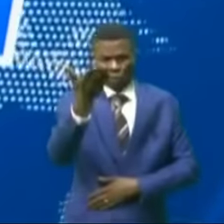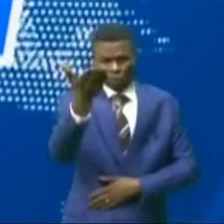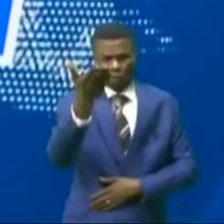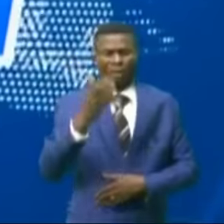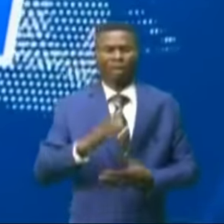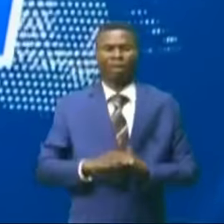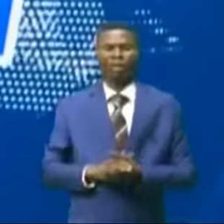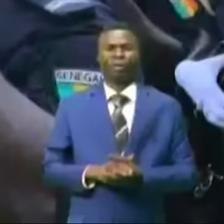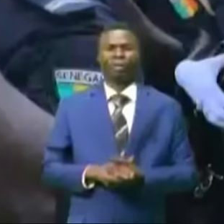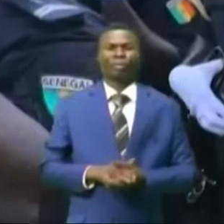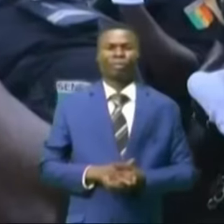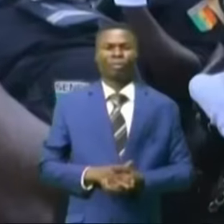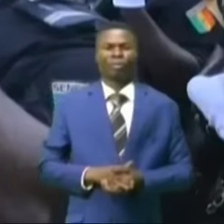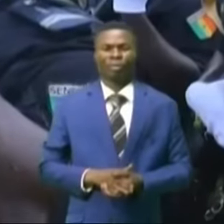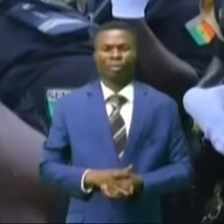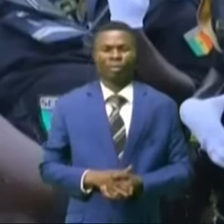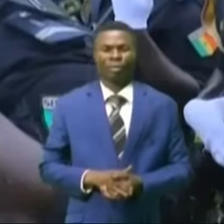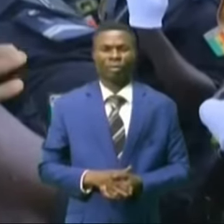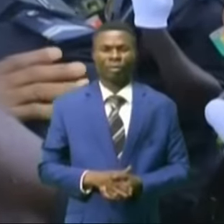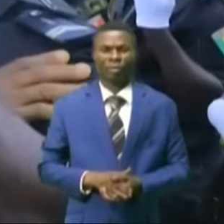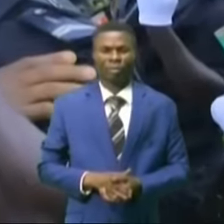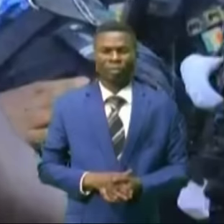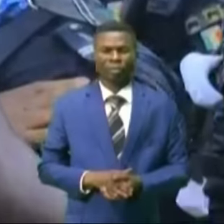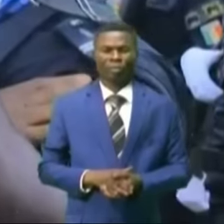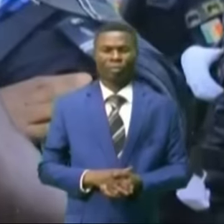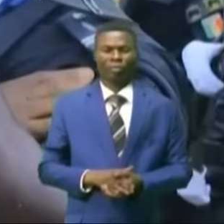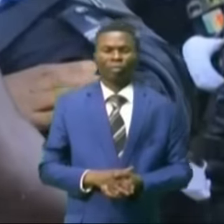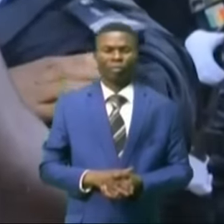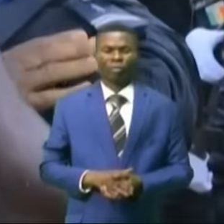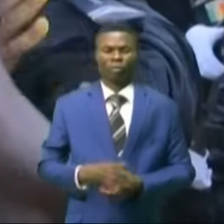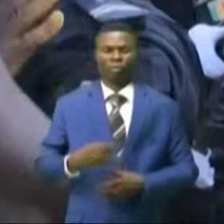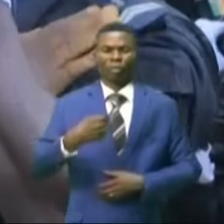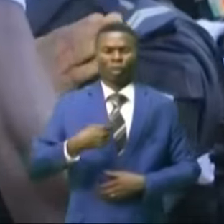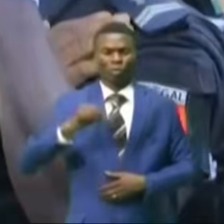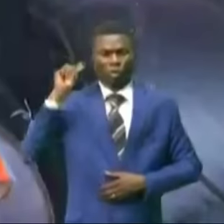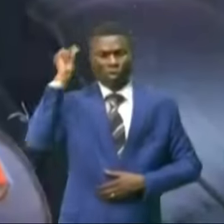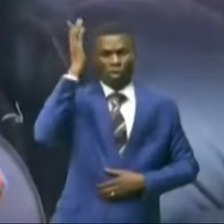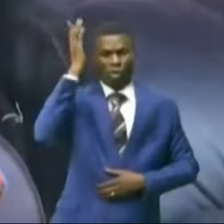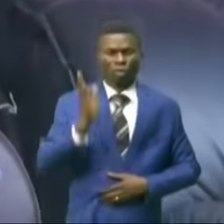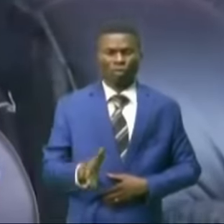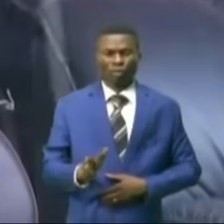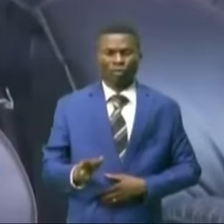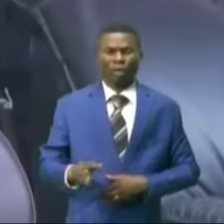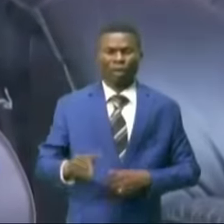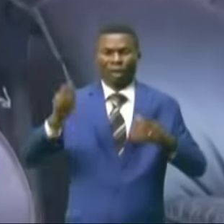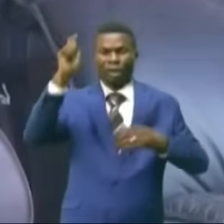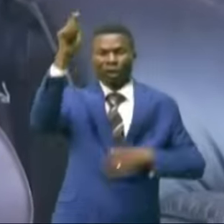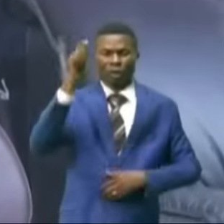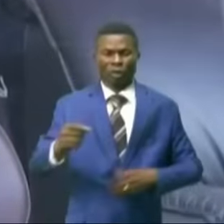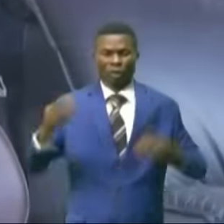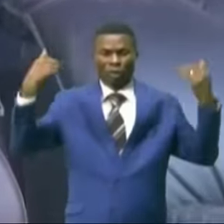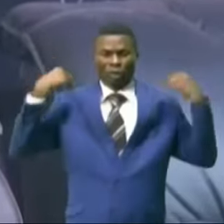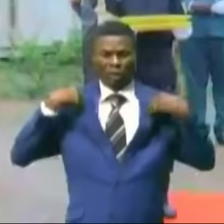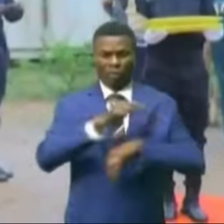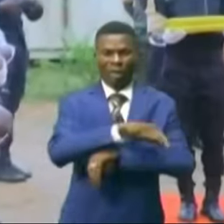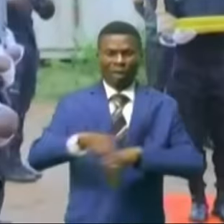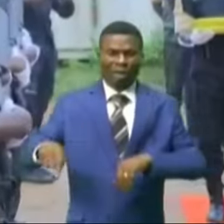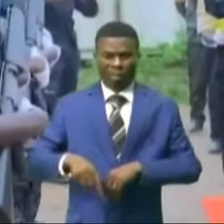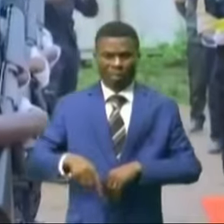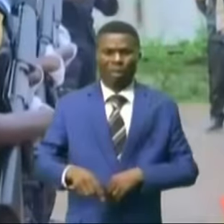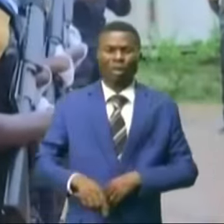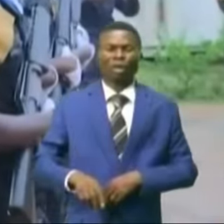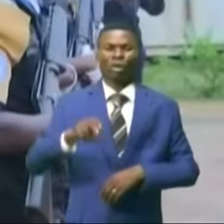Junior Selemani. Sous la présidence du gouverneur militaire et chef des bureaux de la MONUSCO à Ituri,